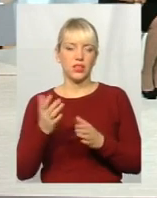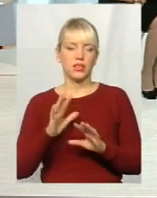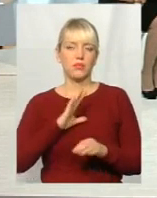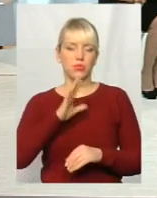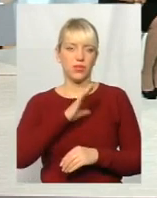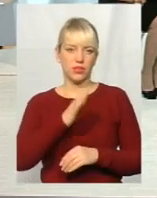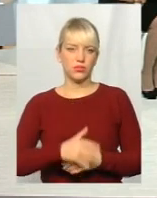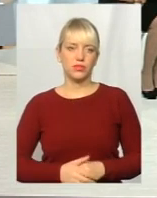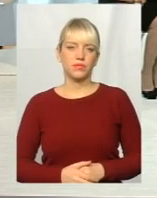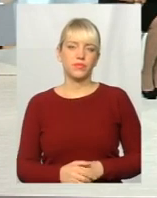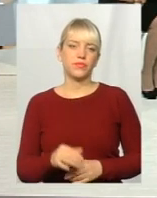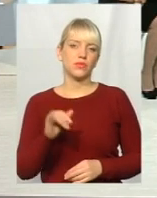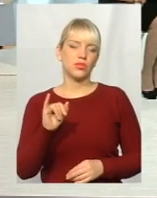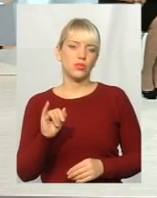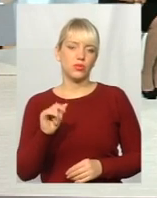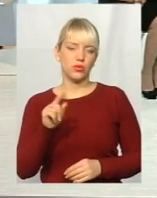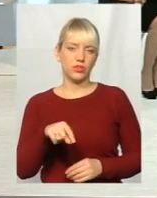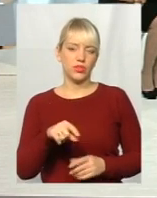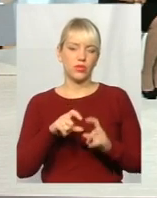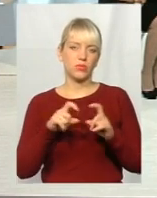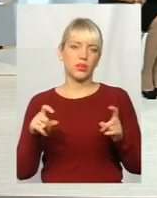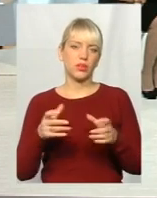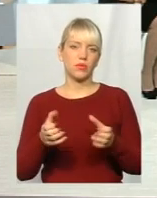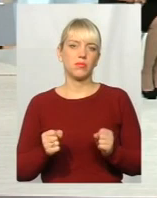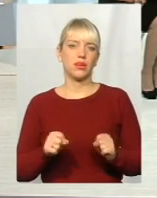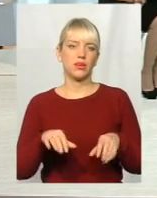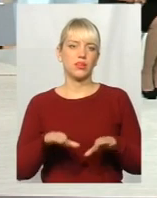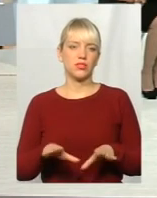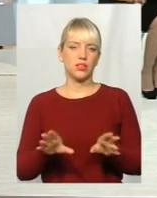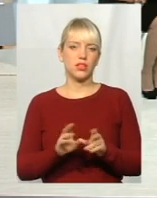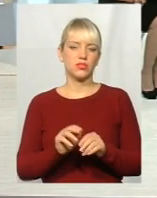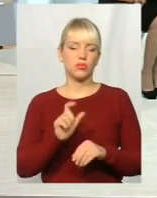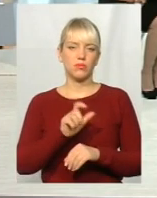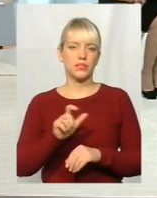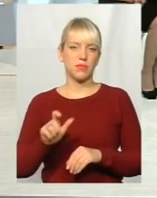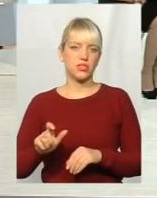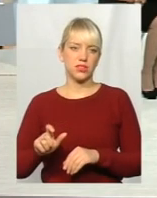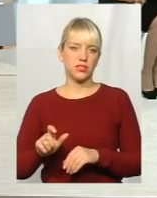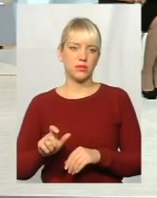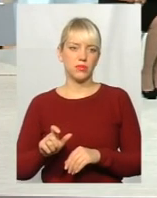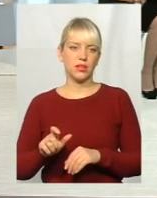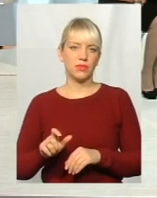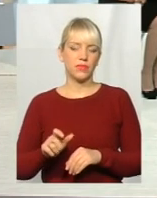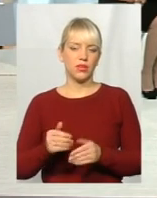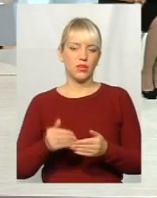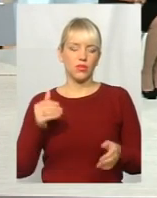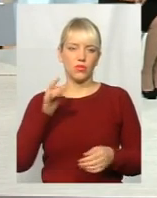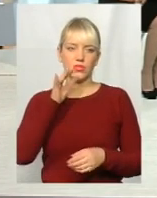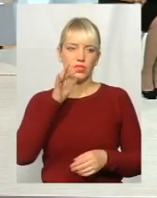случаються. Тоді компанія приймає рішення разом з мешканцями довчасно або,